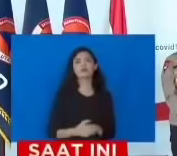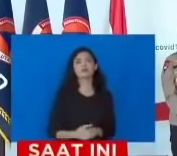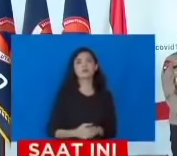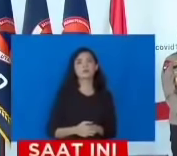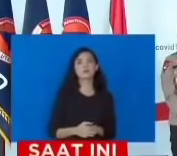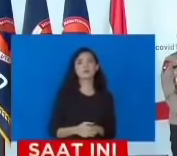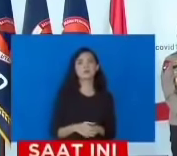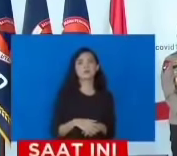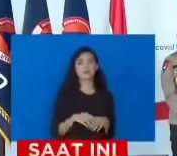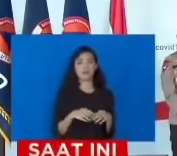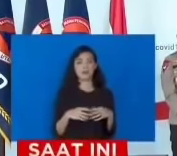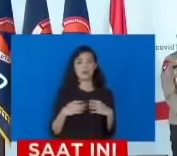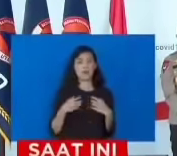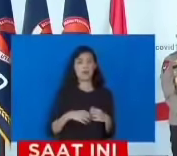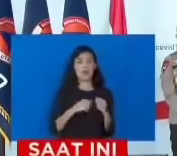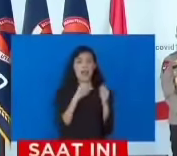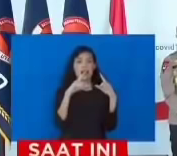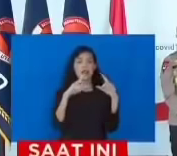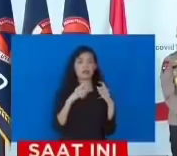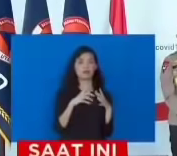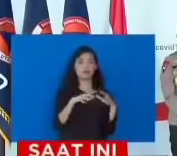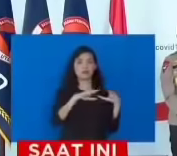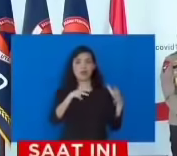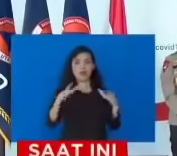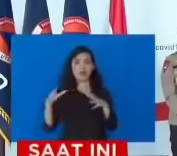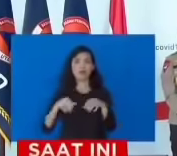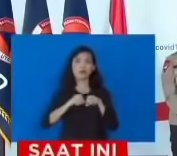Kegiatan-kegiatan ini adalah bukti bahwa pemerintah